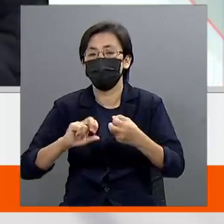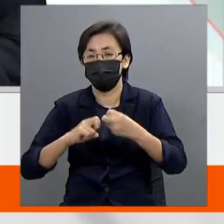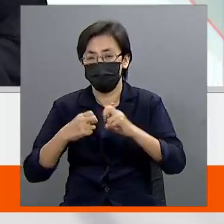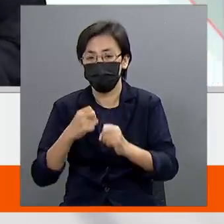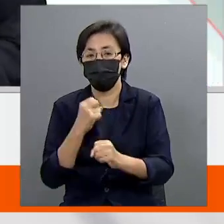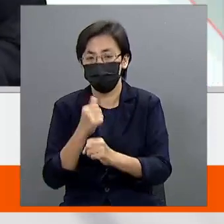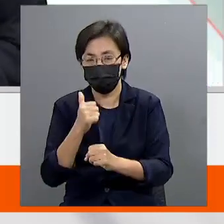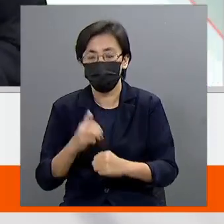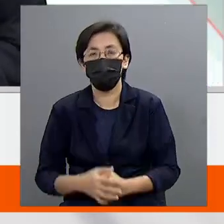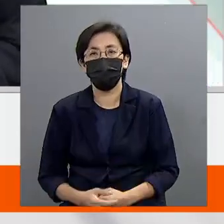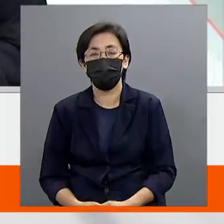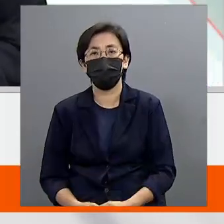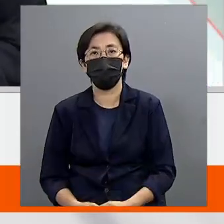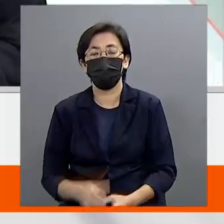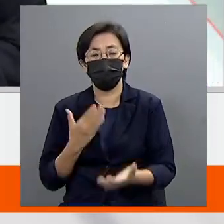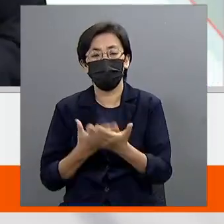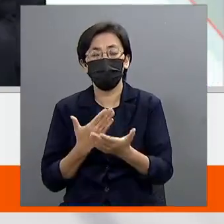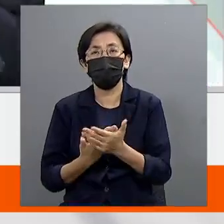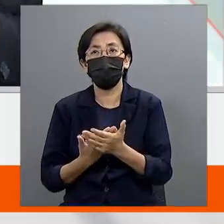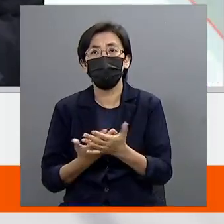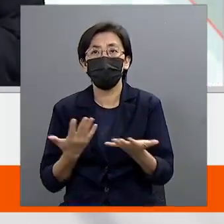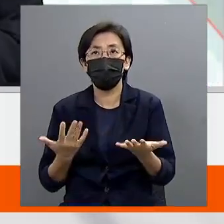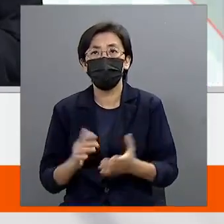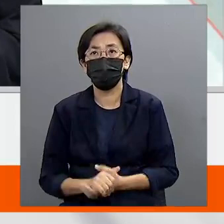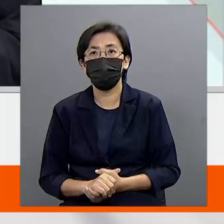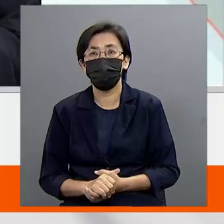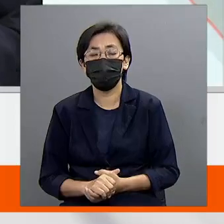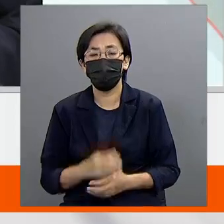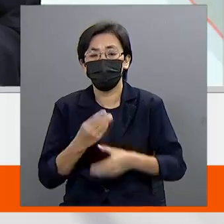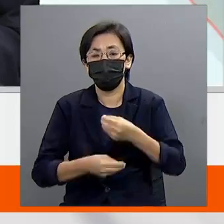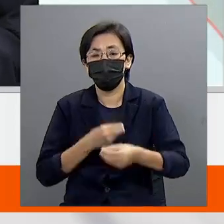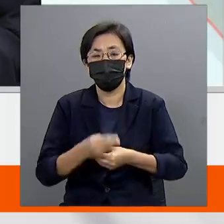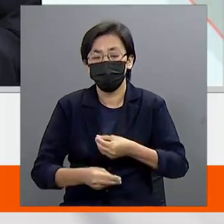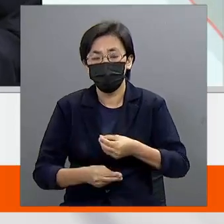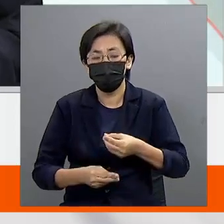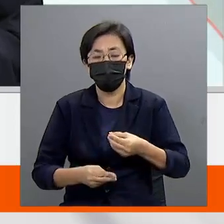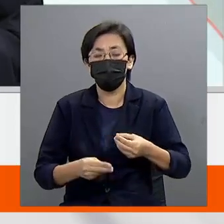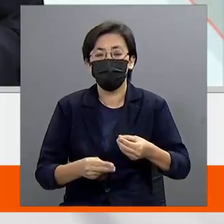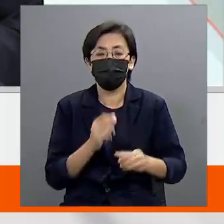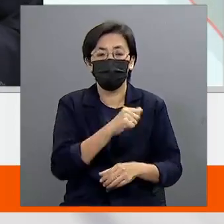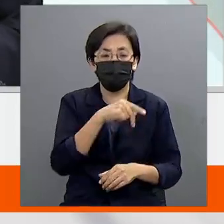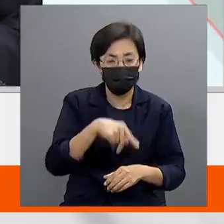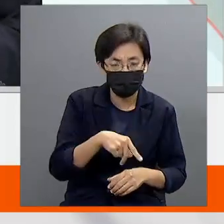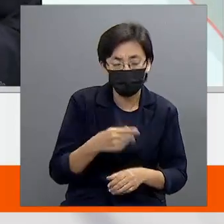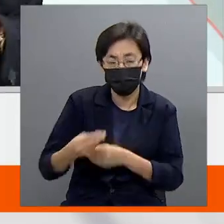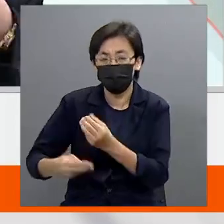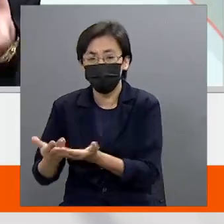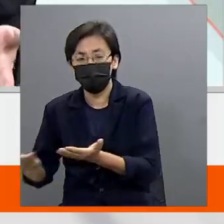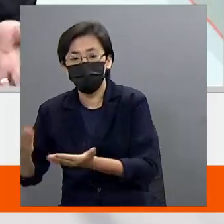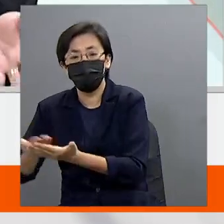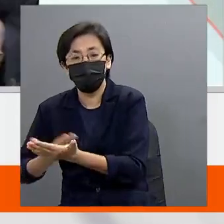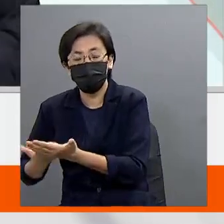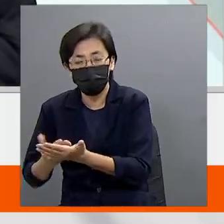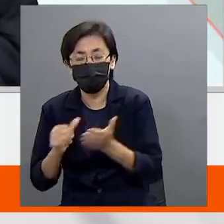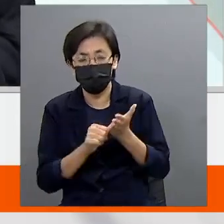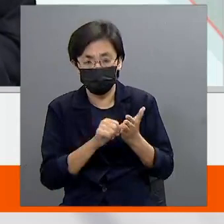ในเรื่องของราคาล่ะคะแล้วมันการเอามาขายกันบนออนไลน์เนี่ยมันแก้ได้ตรงจุดไหมคะกับจำนวนที่มันมีเบื้องต้นแค่